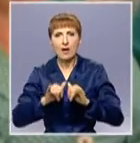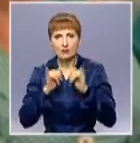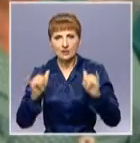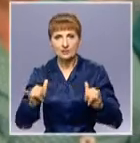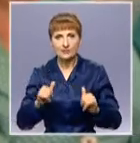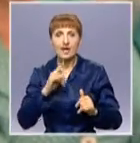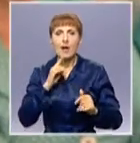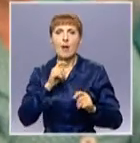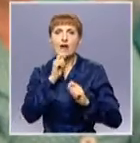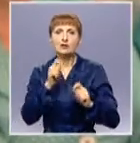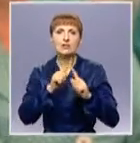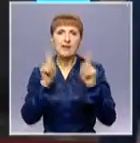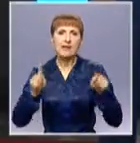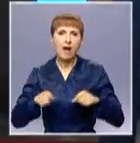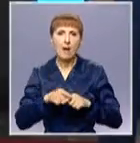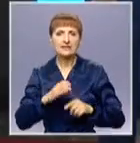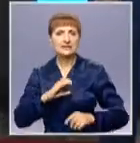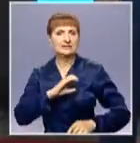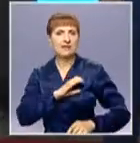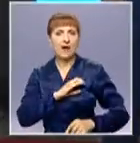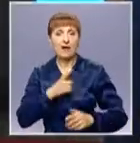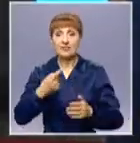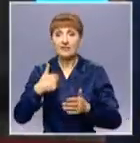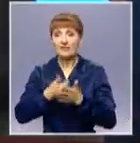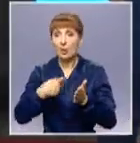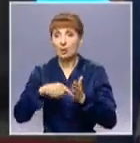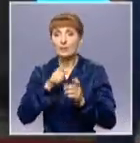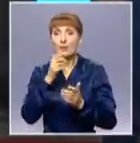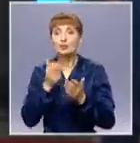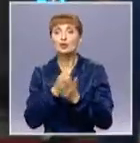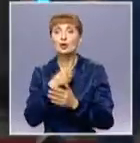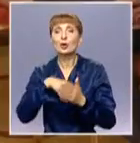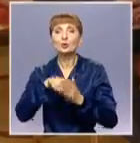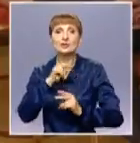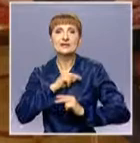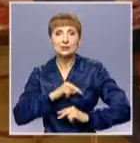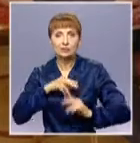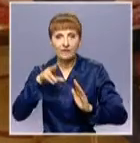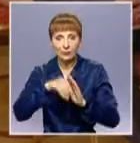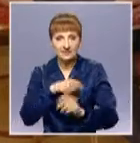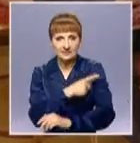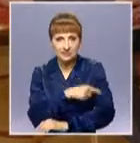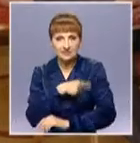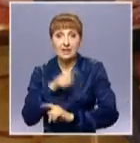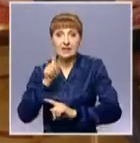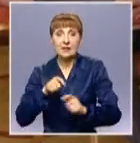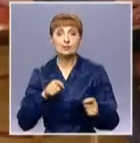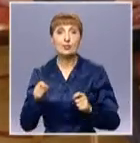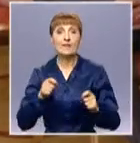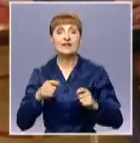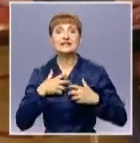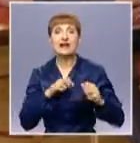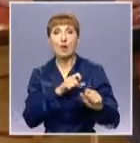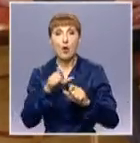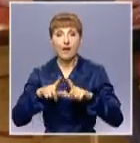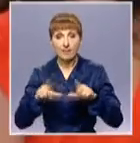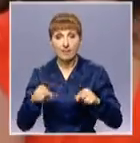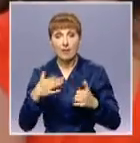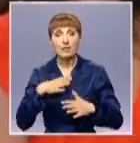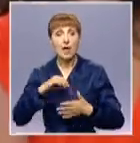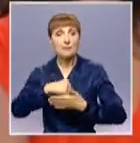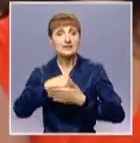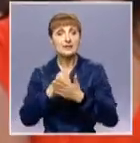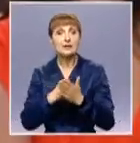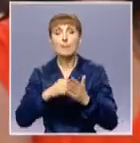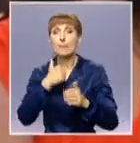Почетные грамоты и нагрудные знаки от главы города получили лучшие сотрудники в области медицины. Также управлением здравоохранения были определены